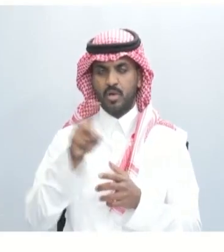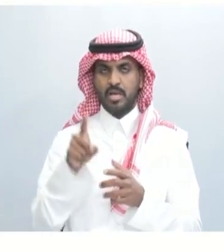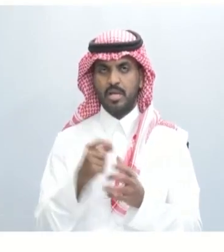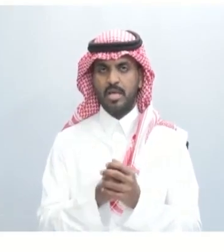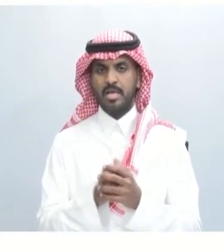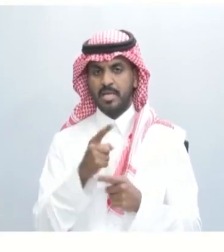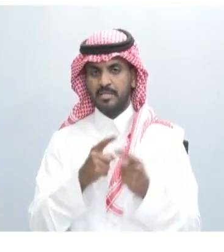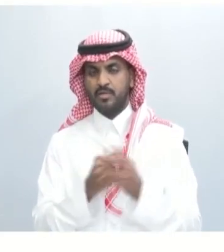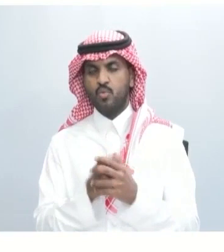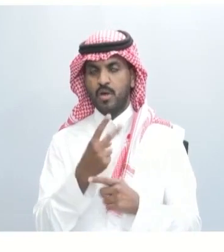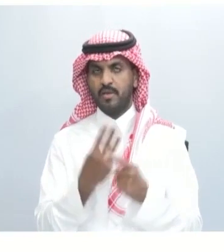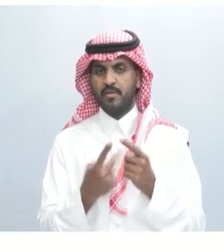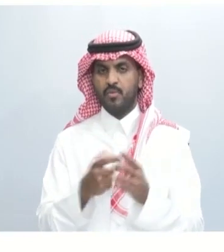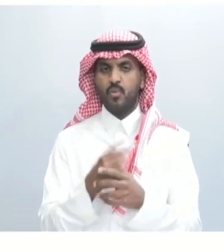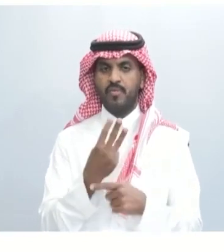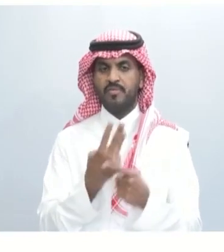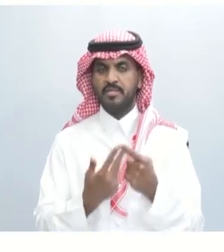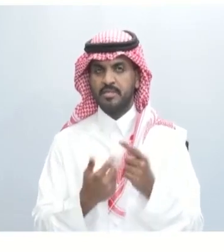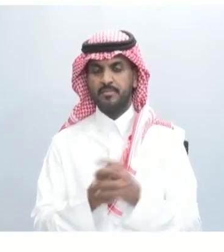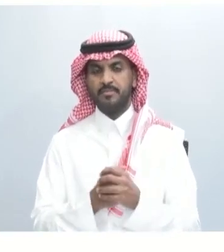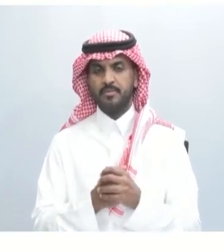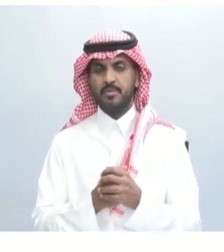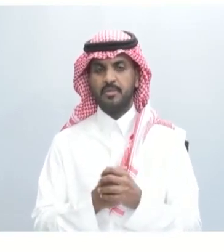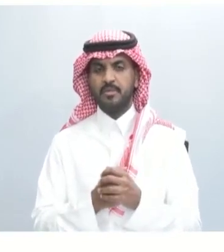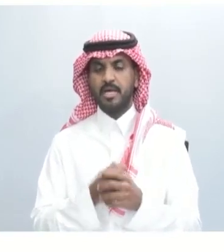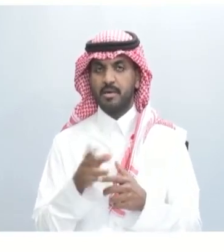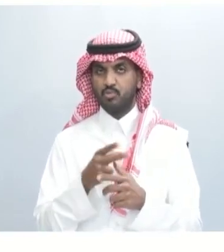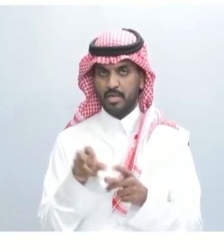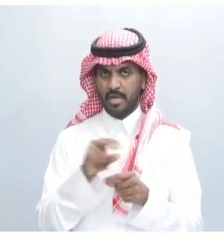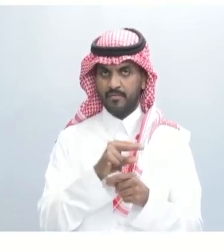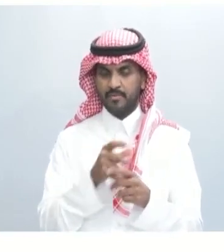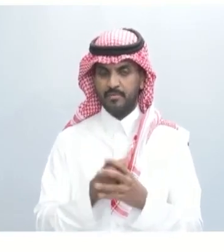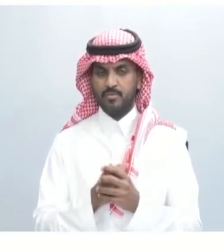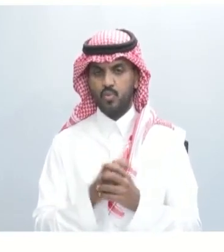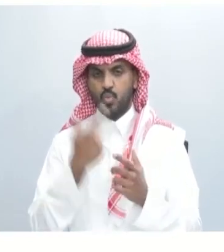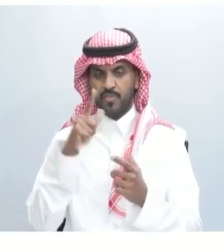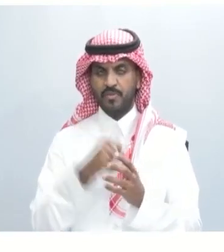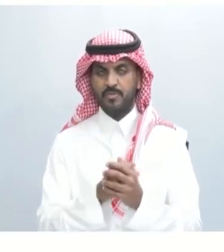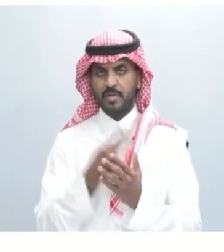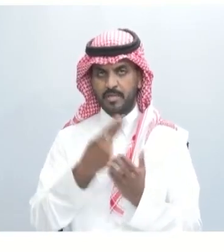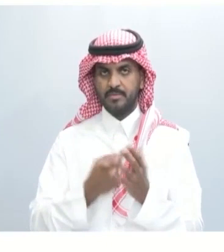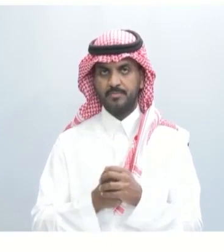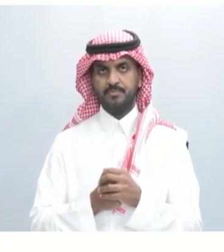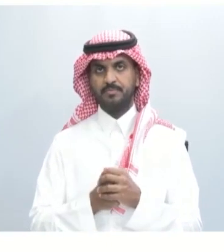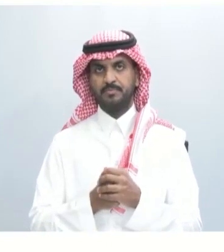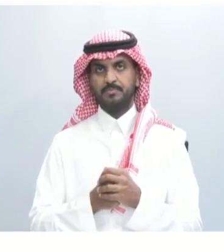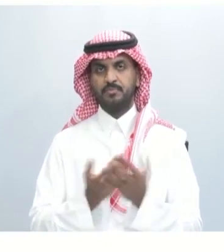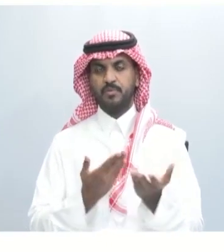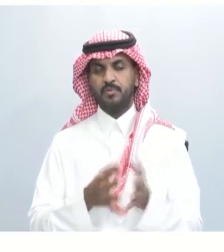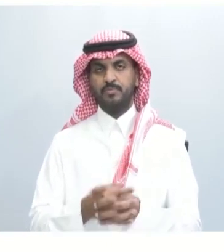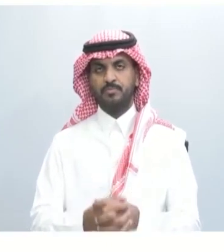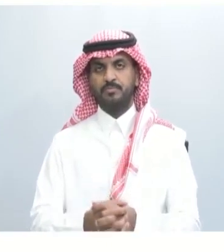الكسران ثلث وثلاثه اتساع كسران متكافئان وضح ذلك من خلال الرسم تفضل يا